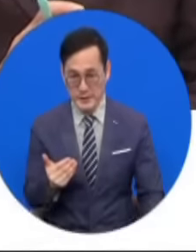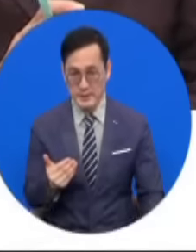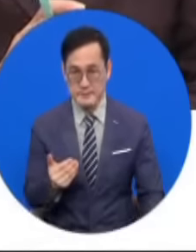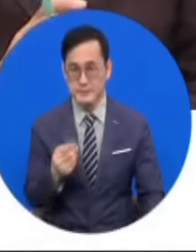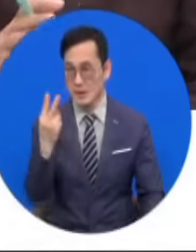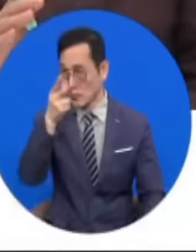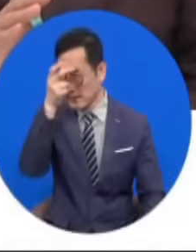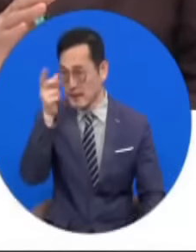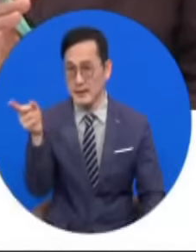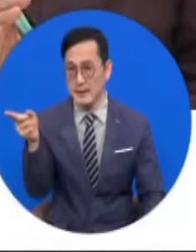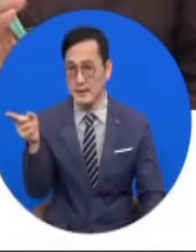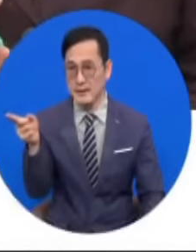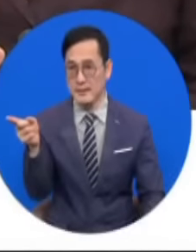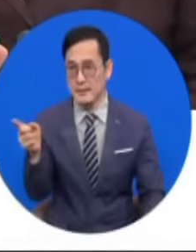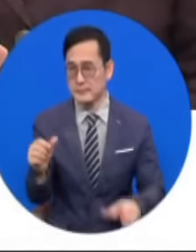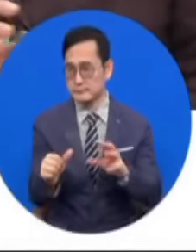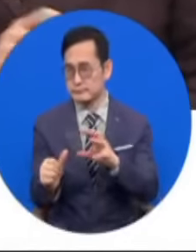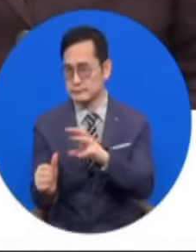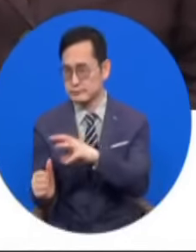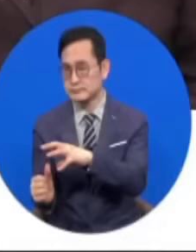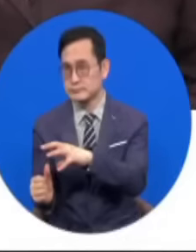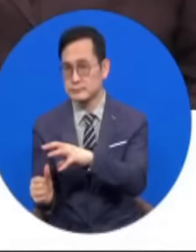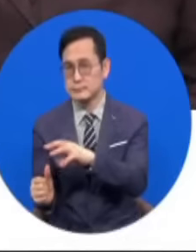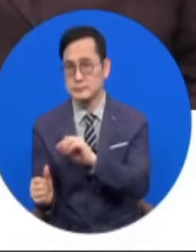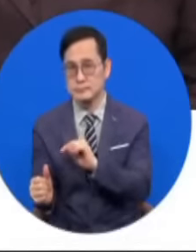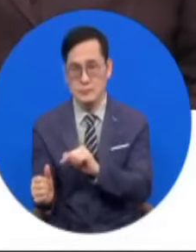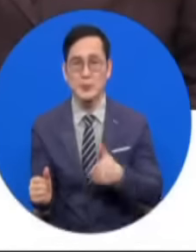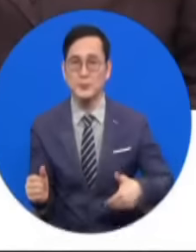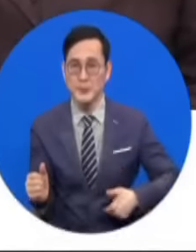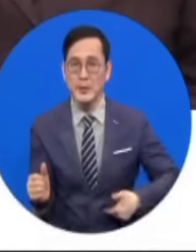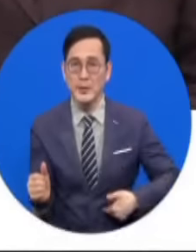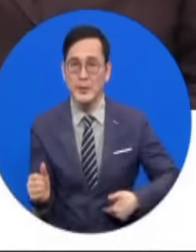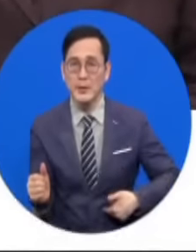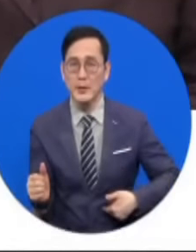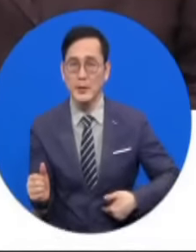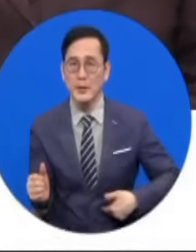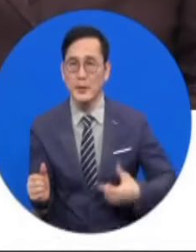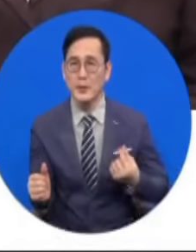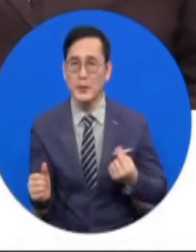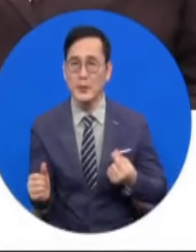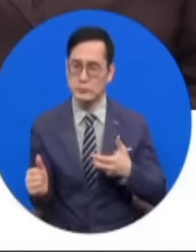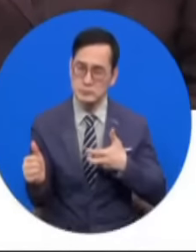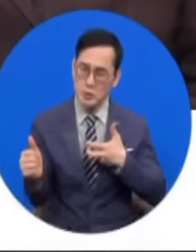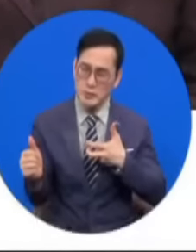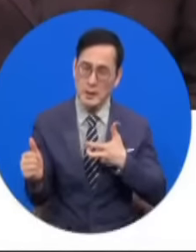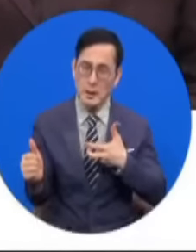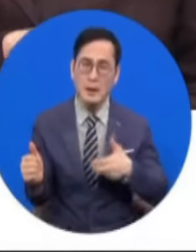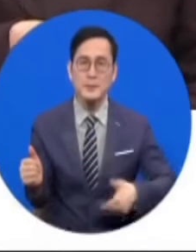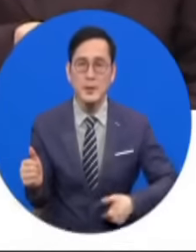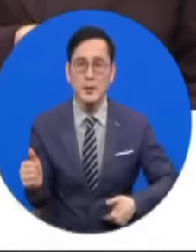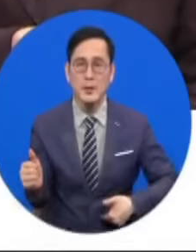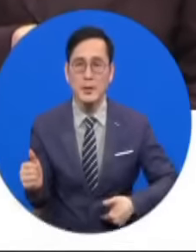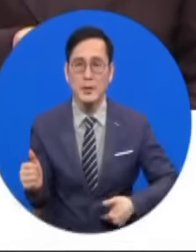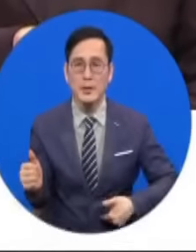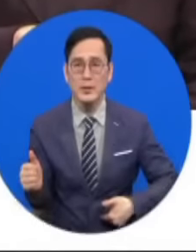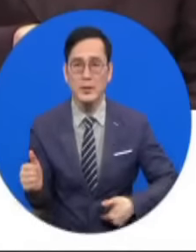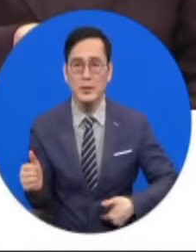검찰은 견제받지 못하는 권력인가라는 측면이 하나 있고요 그럼 누가 견제할 수 있는가 그리고 두